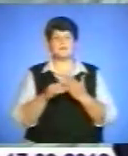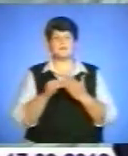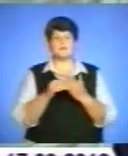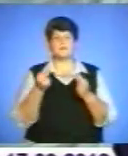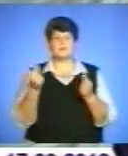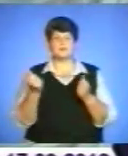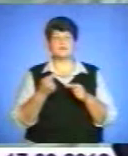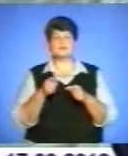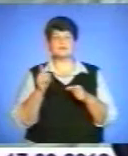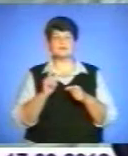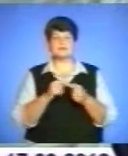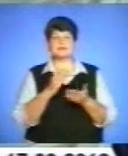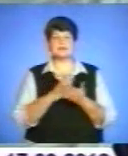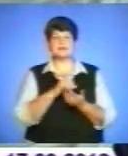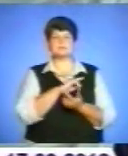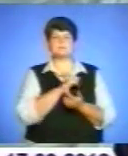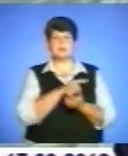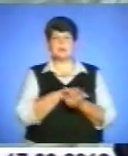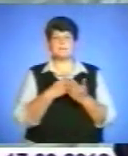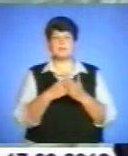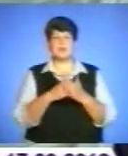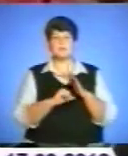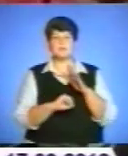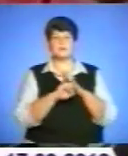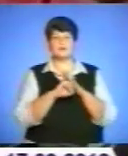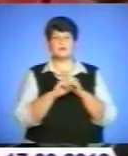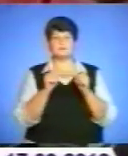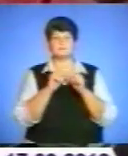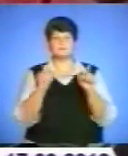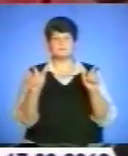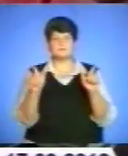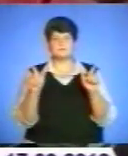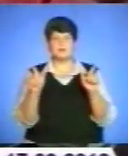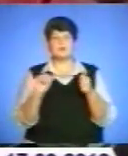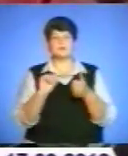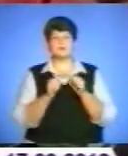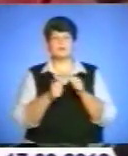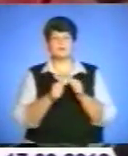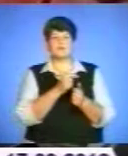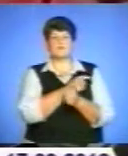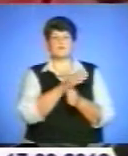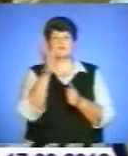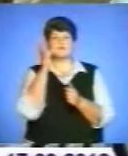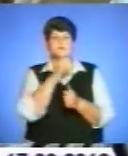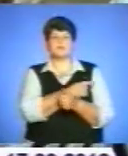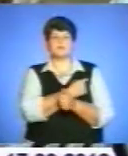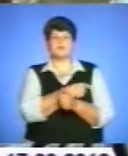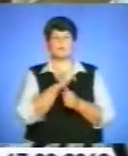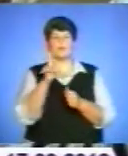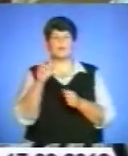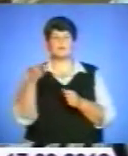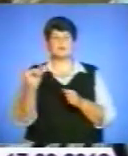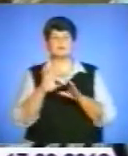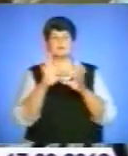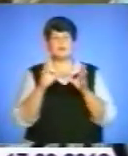це є якраз зміцнення матеріальної бази закладів освіти. Попри реформи в освіті і медицині, у Копичинцях, як і в районі